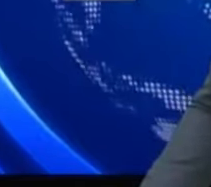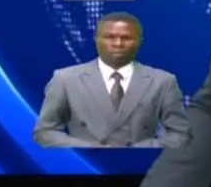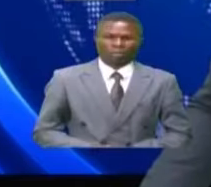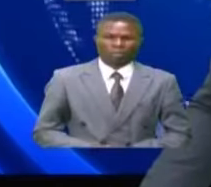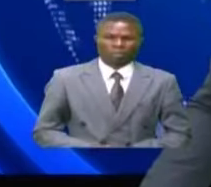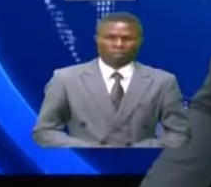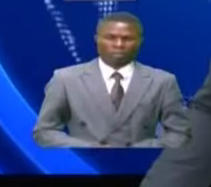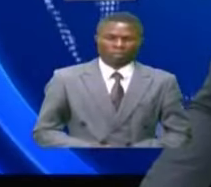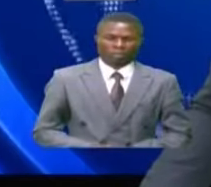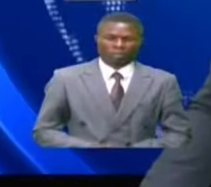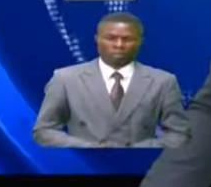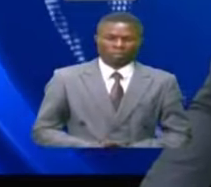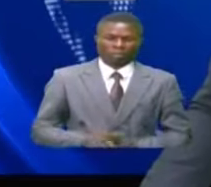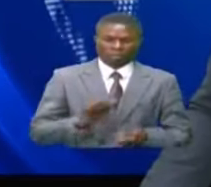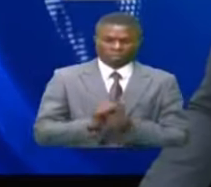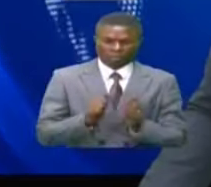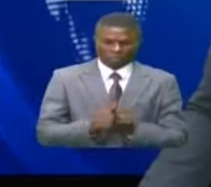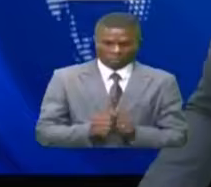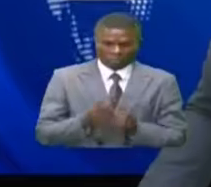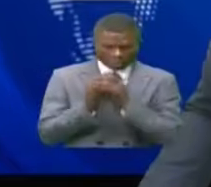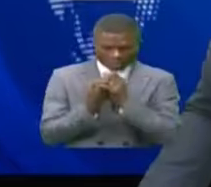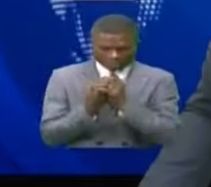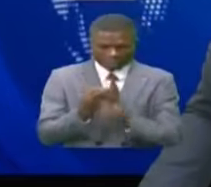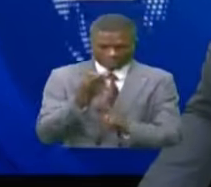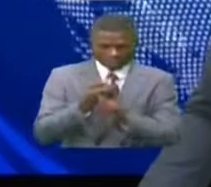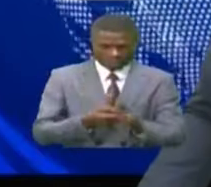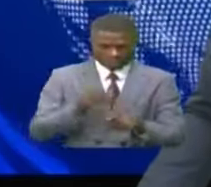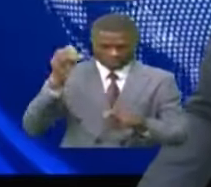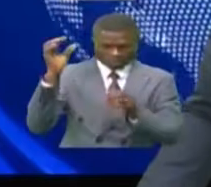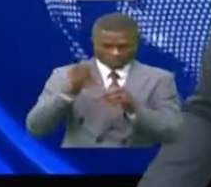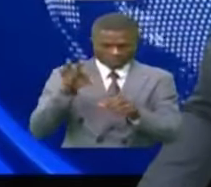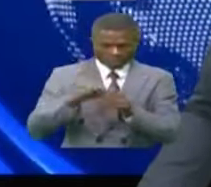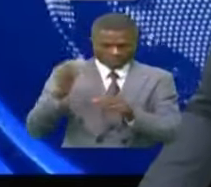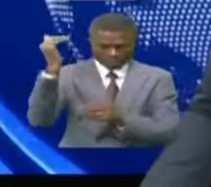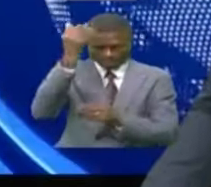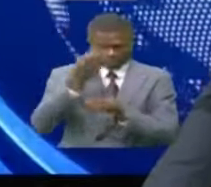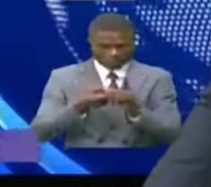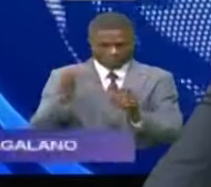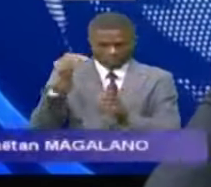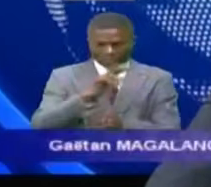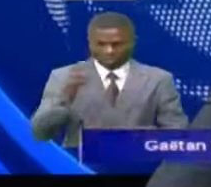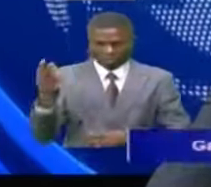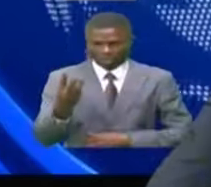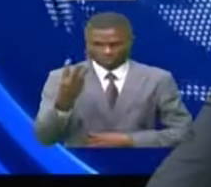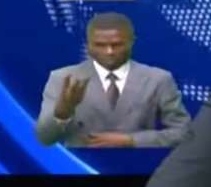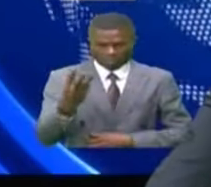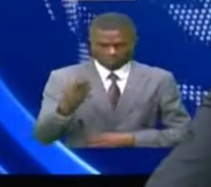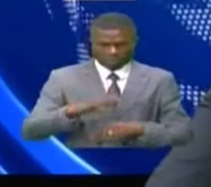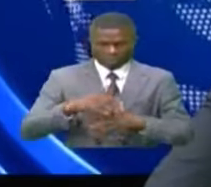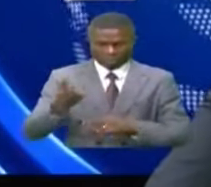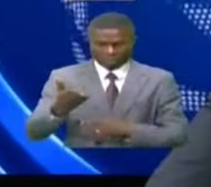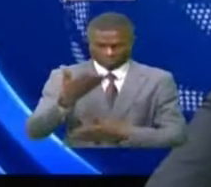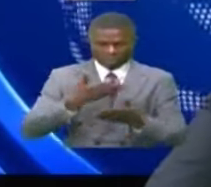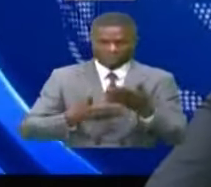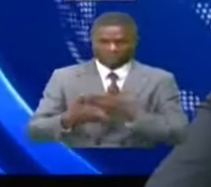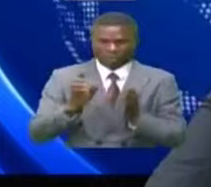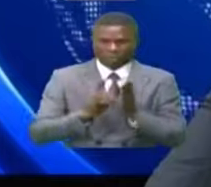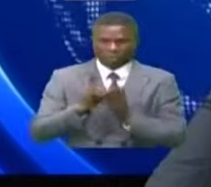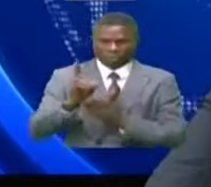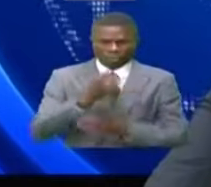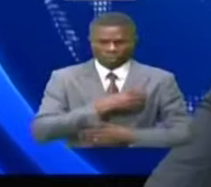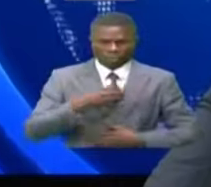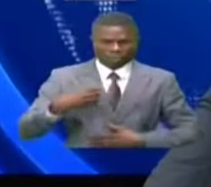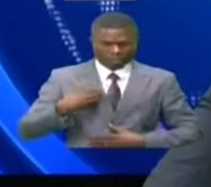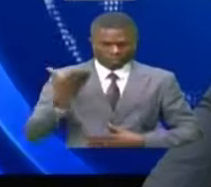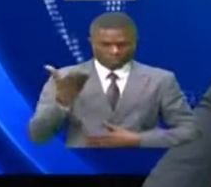province pour peaufiner de stratégie à quelques mois des élections générales de décembre 2023. Après le titre Place Développement, Madame